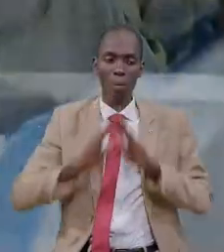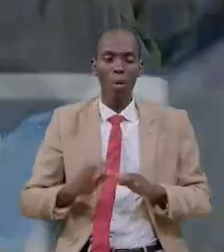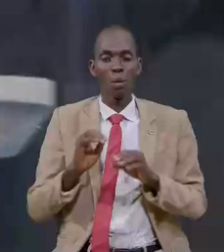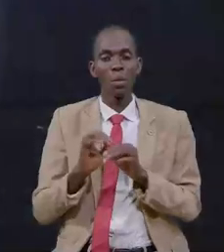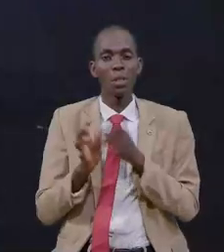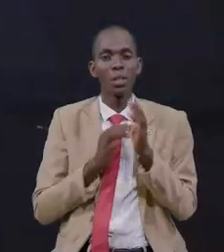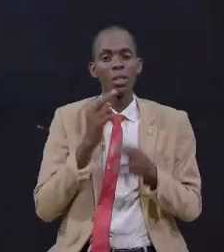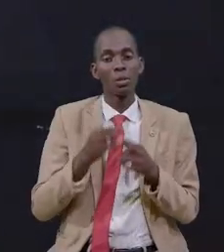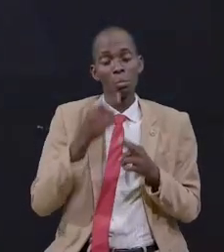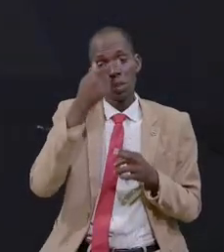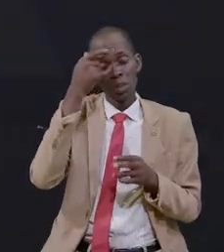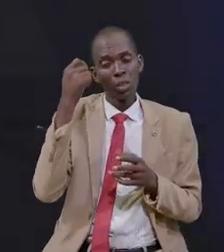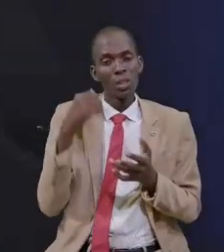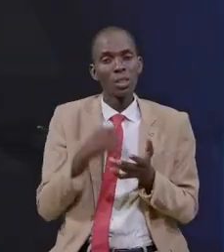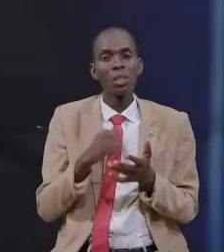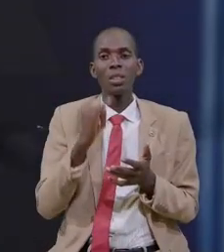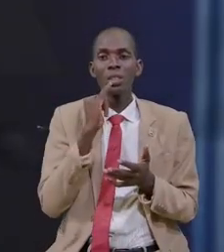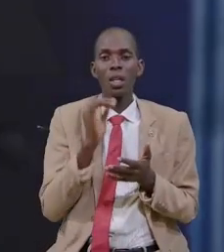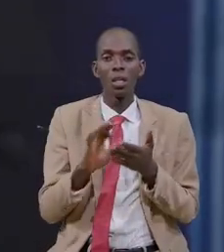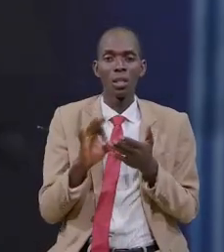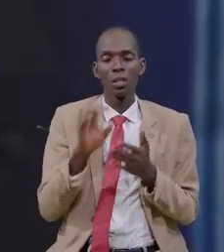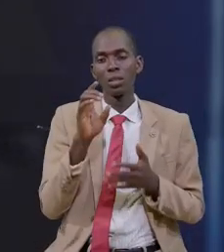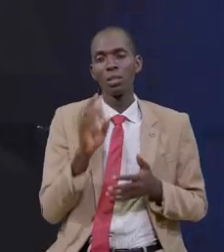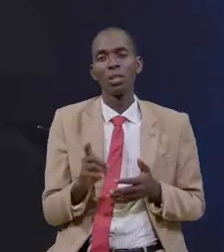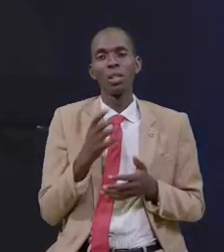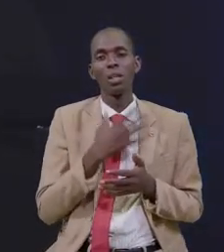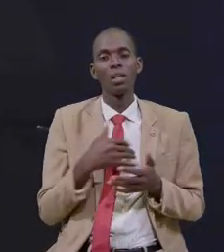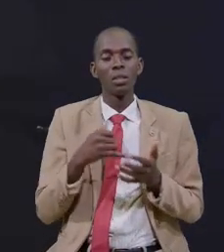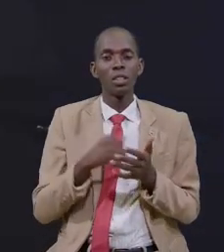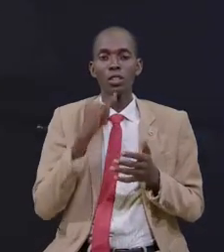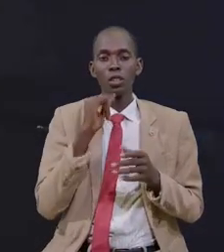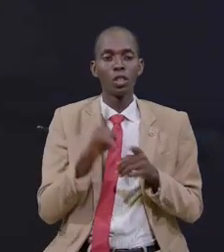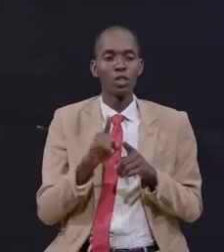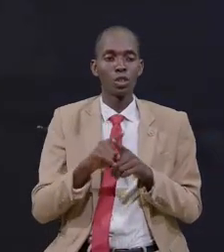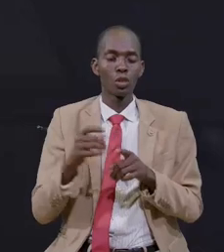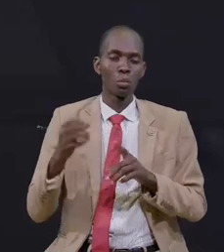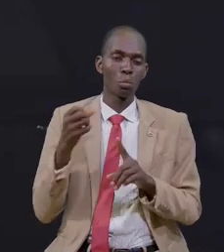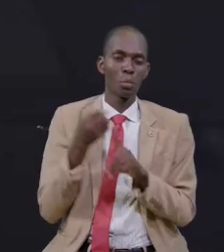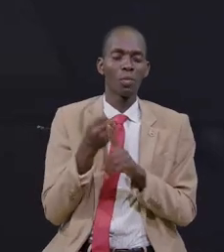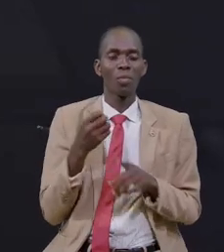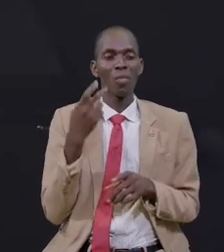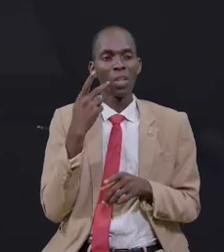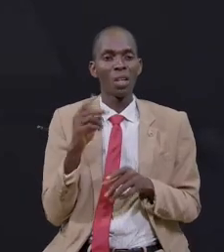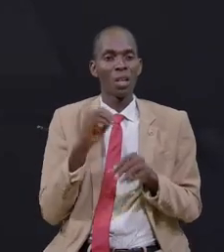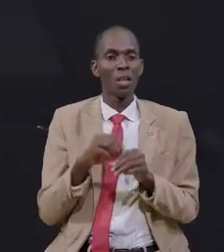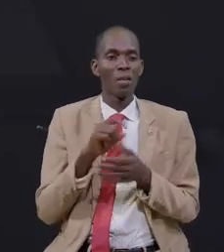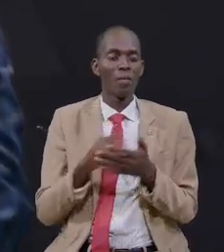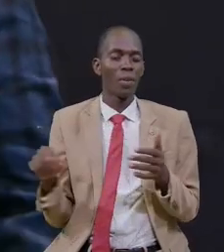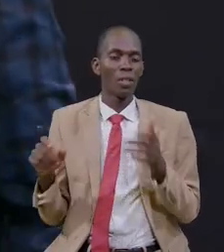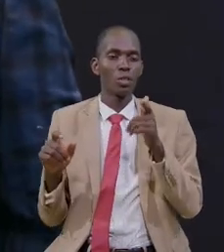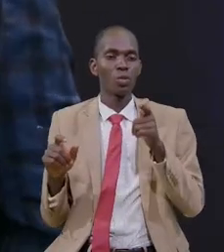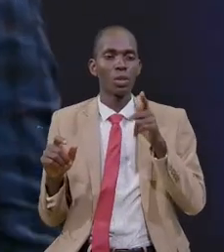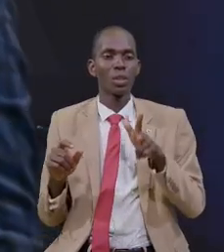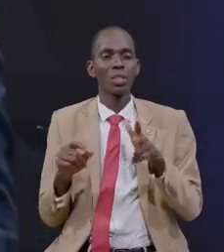Parce que cela a été imputé et imparti. Verset 23. Mais ce n'est pas